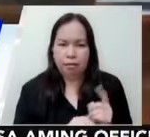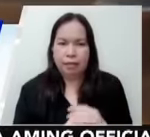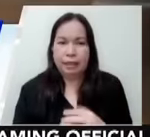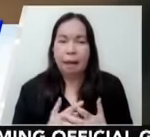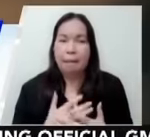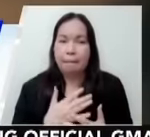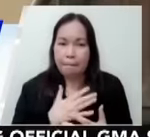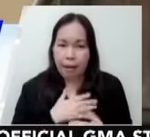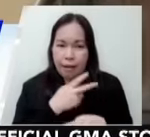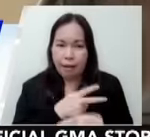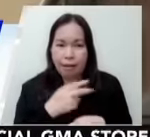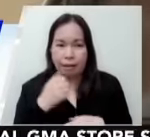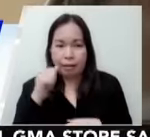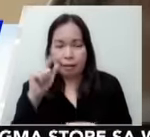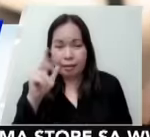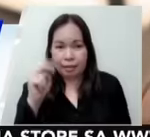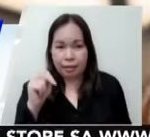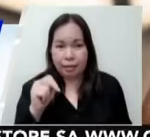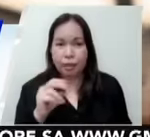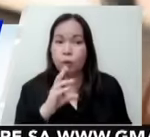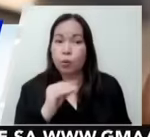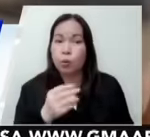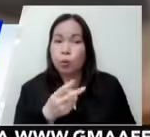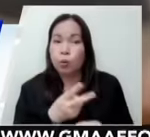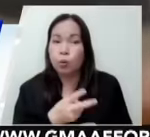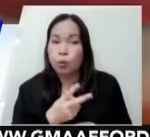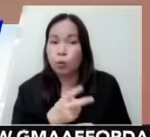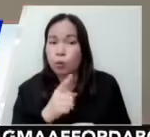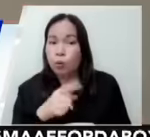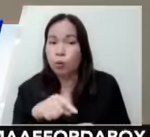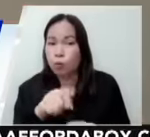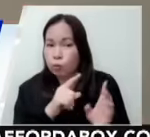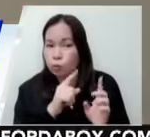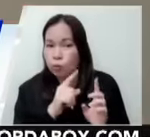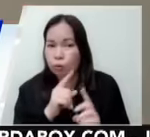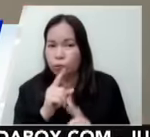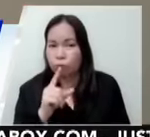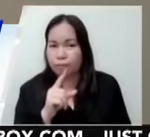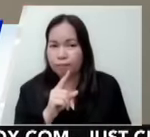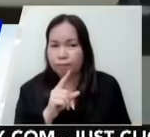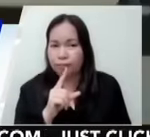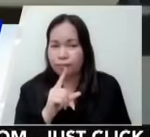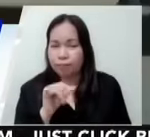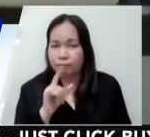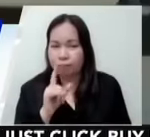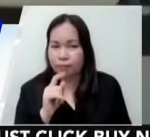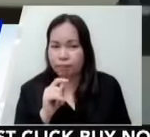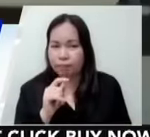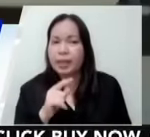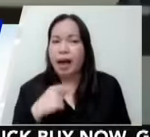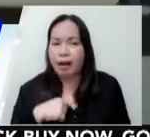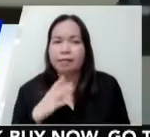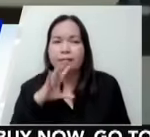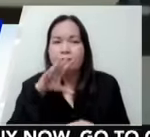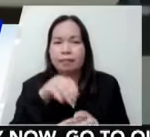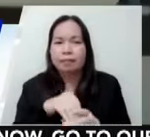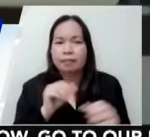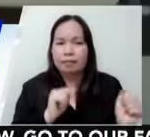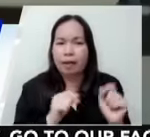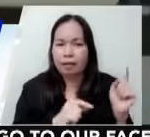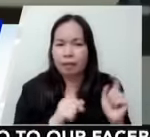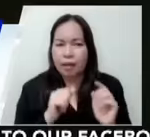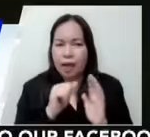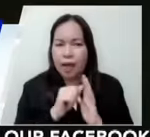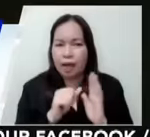naman sa mga taga-subaybay ng legal drama na Lilet Matias Attorney at Law, may crossover guesting ang karakter ni Attorney Era Simmons